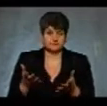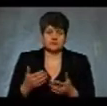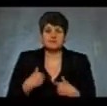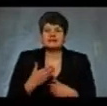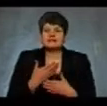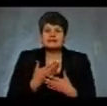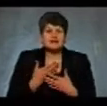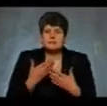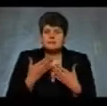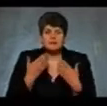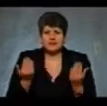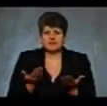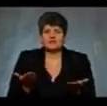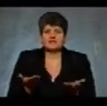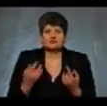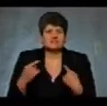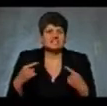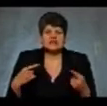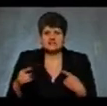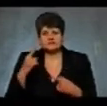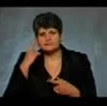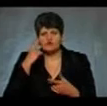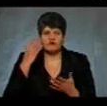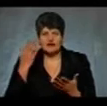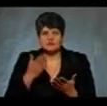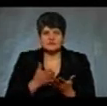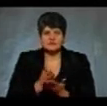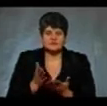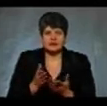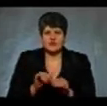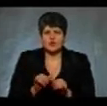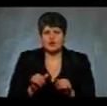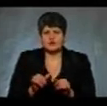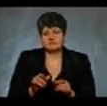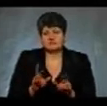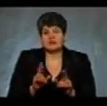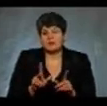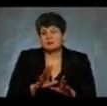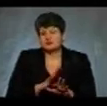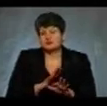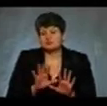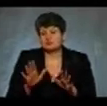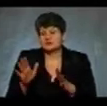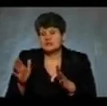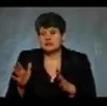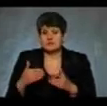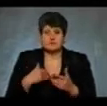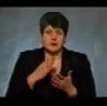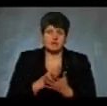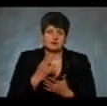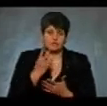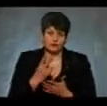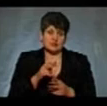маємо якихось інших версій для розвитку цих подій, в зв'язку з тим, що ми маємо двох очевидців, які були